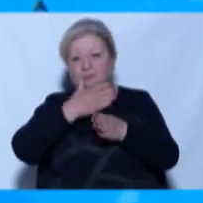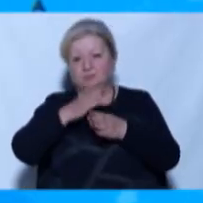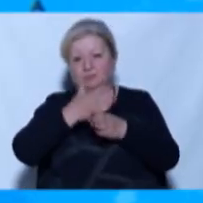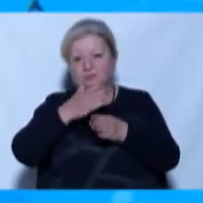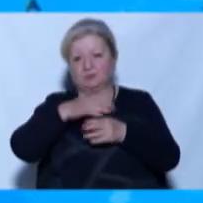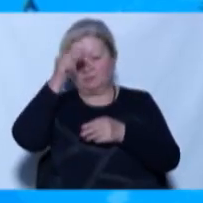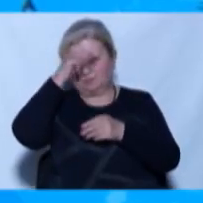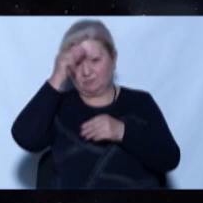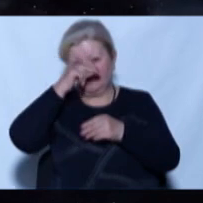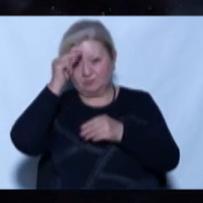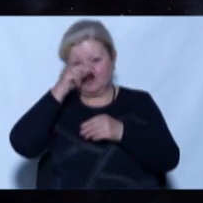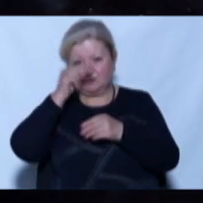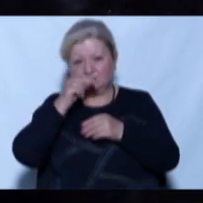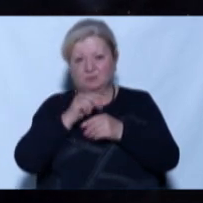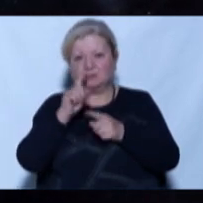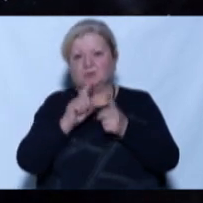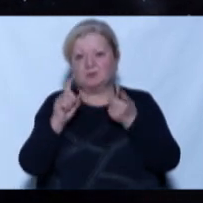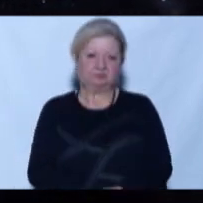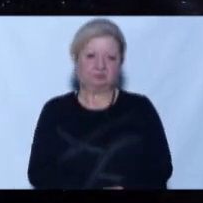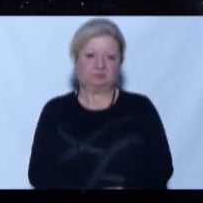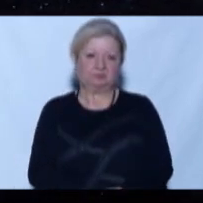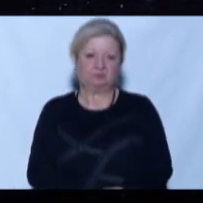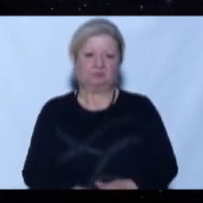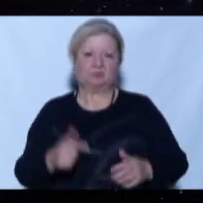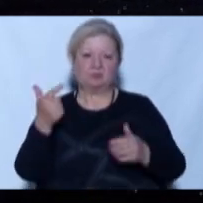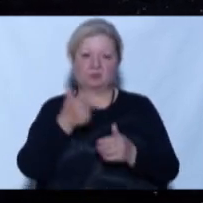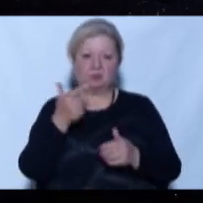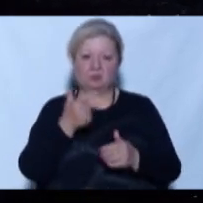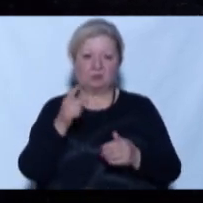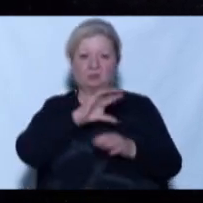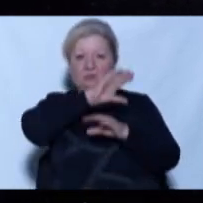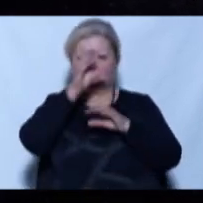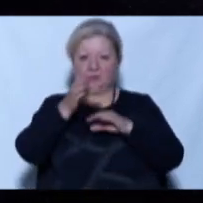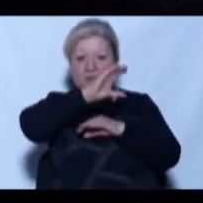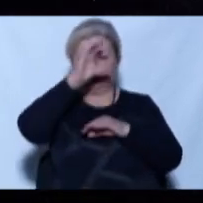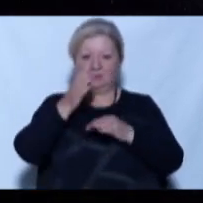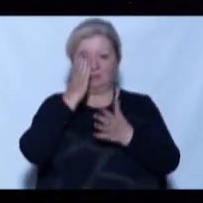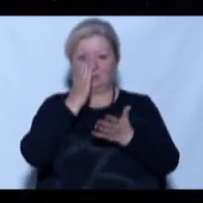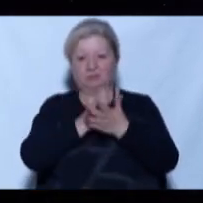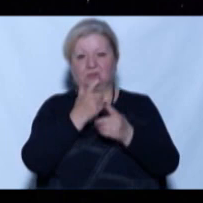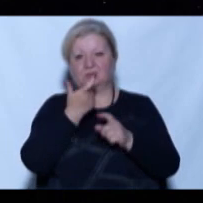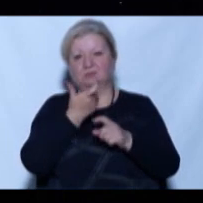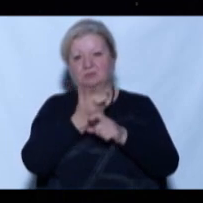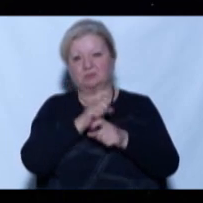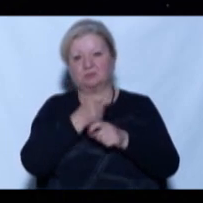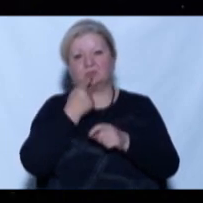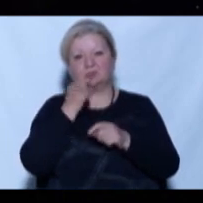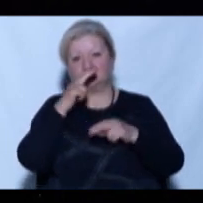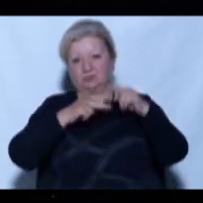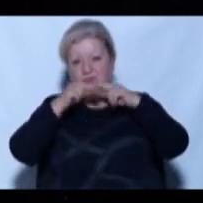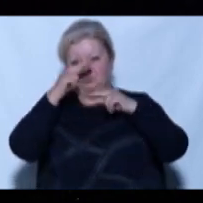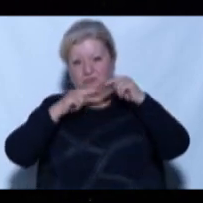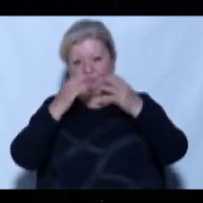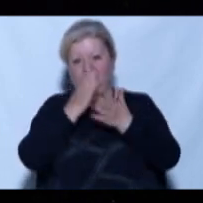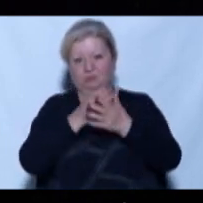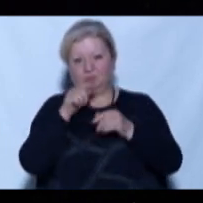და რა ხდება დედამიწასთან მიმართებაში. გეოგრაფიული გარსები ძალიან რთული აგებულების არის, რადგან